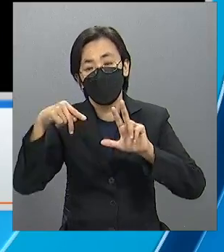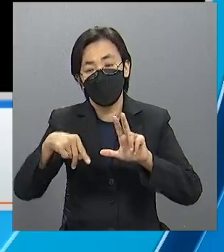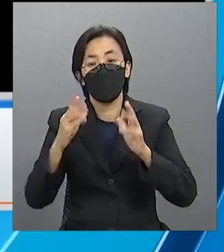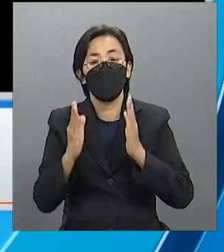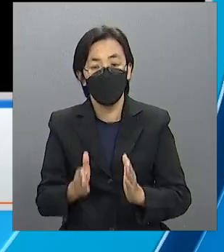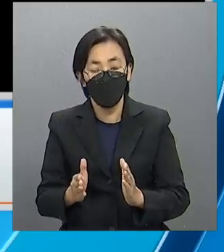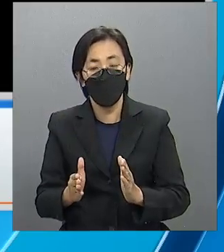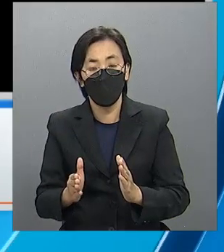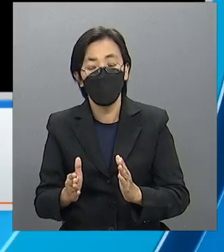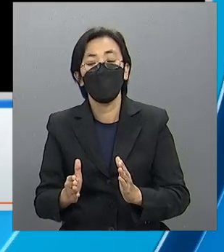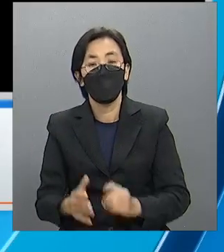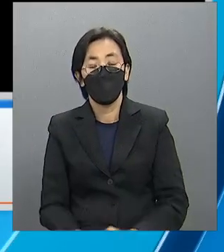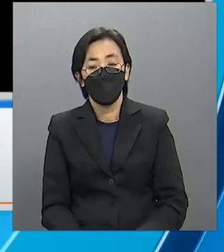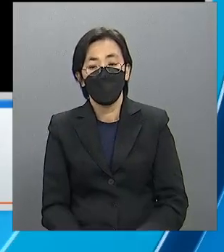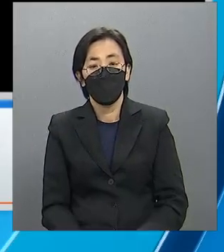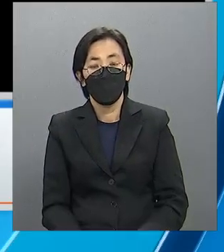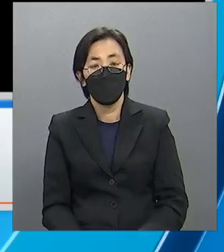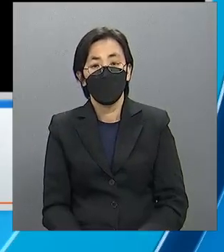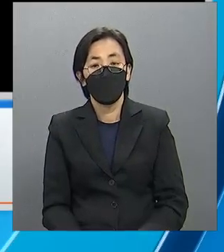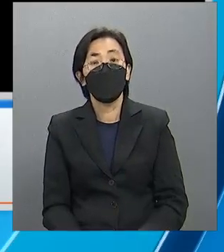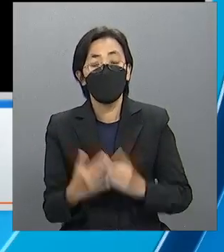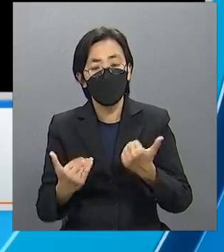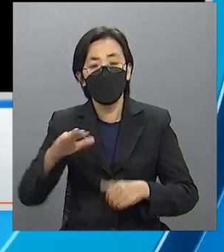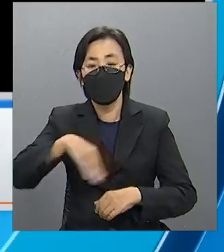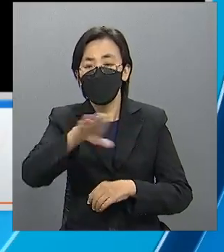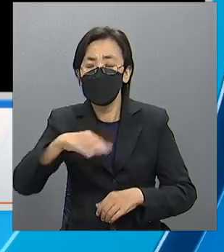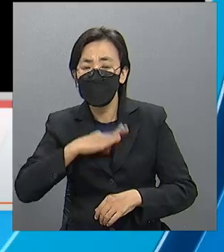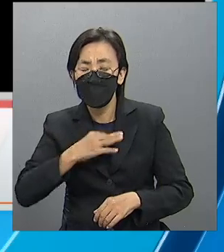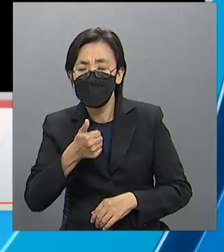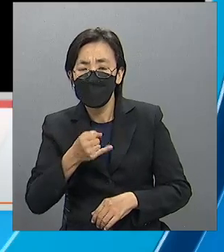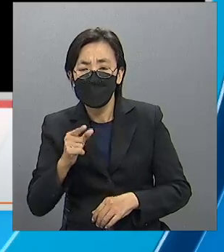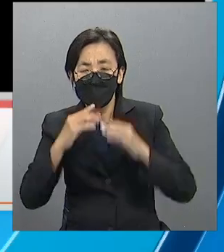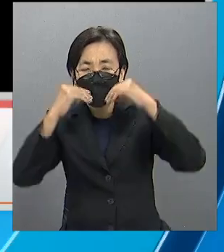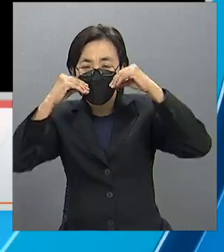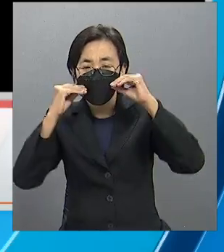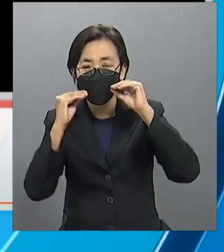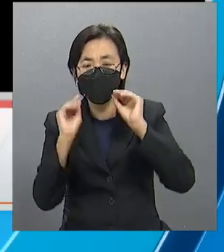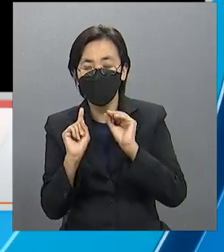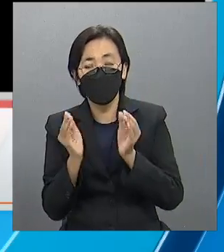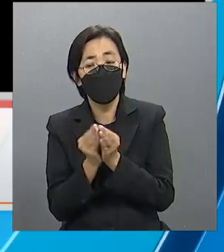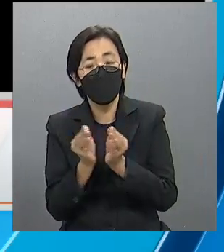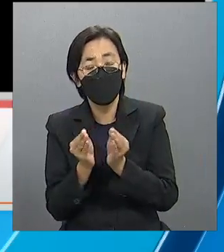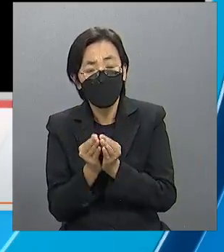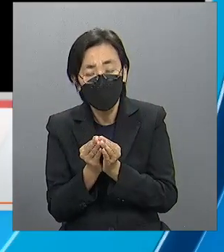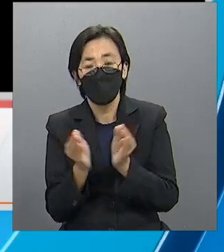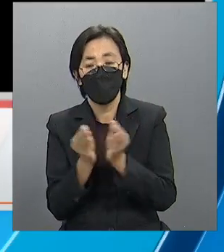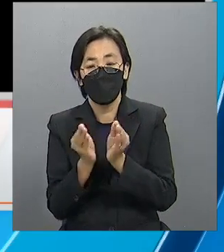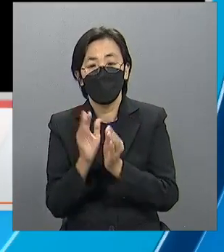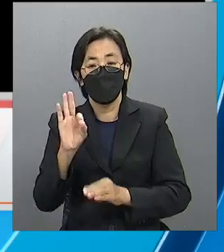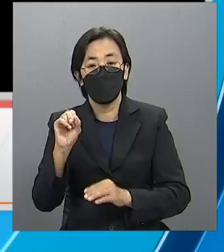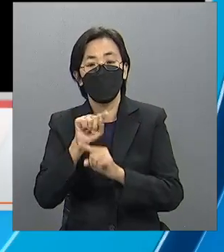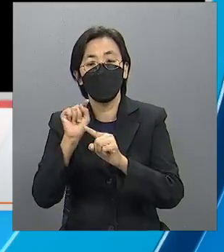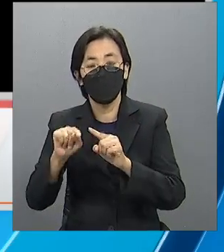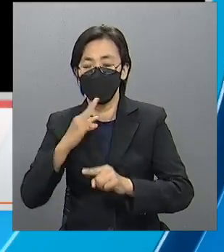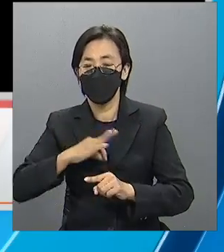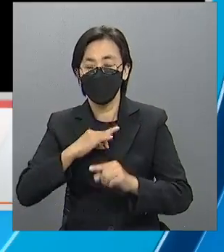เราแล้วก็มีคามพึ่งพอใจ แง cafeteriaีกวา 90% พงพอใจมากมีอย